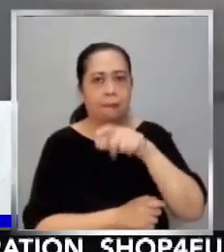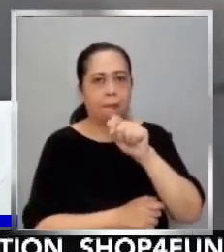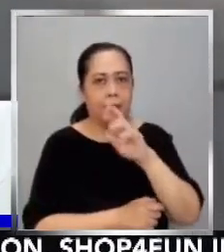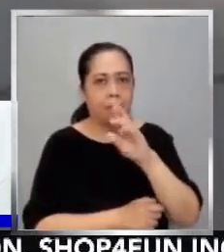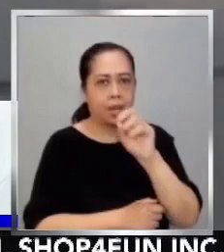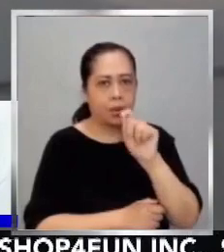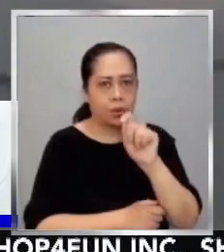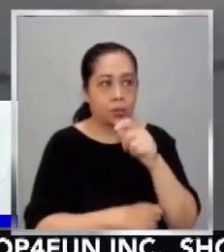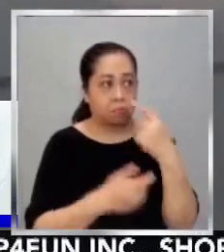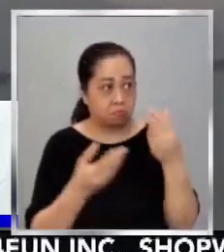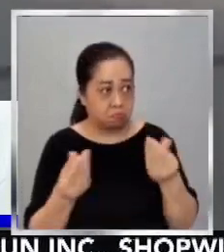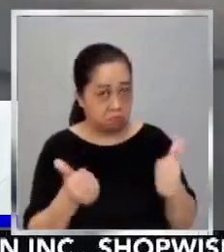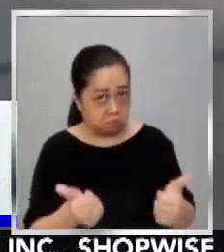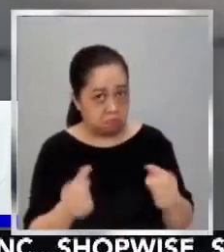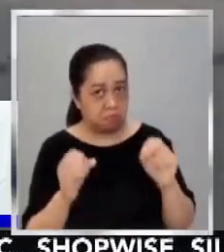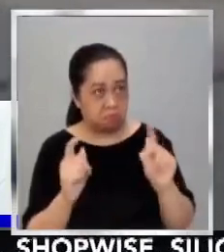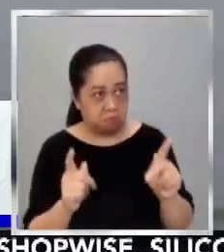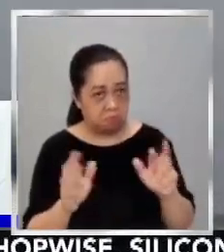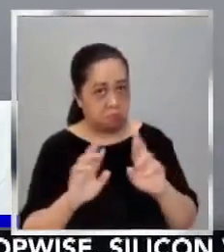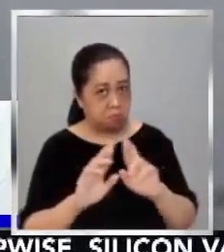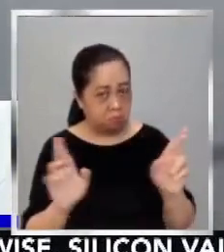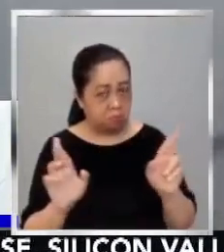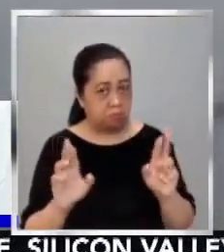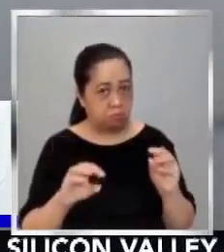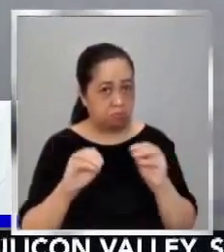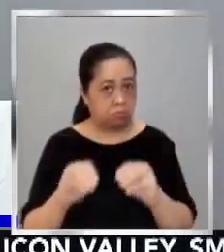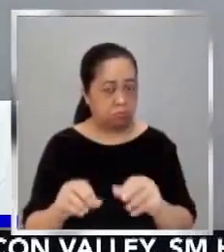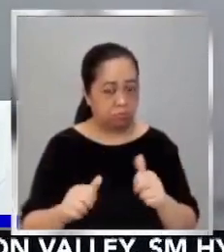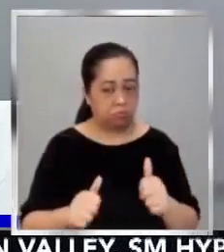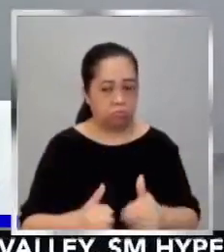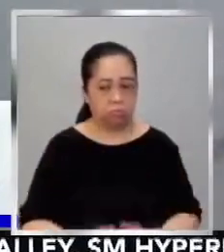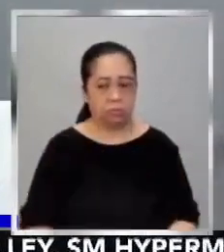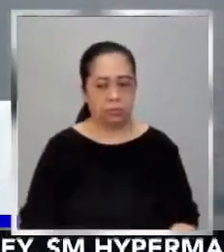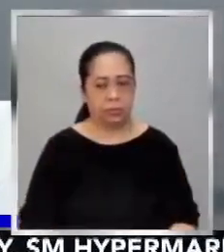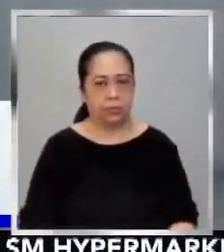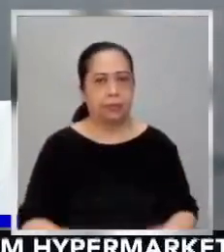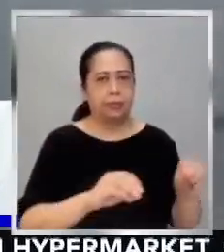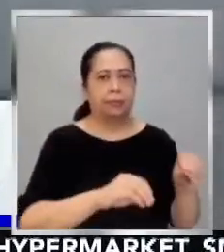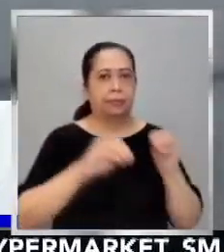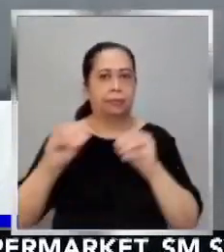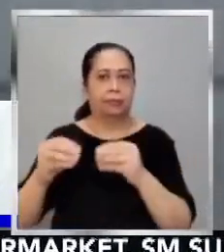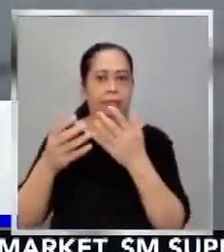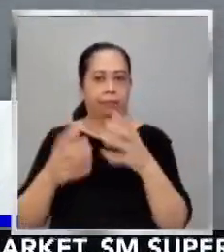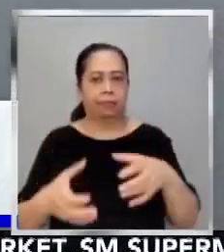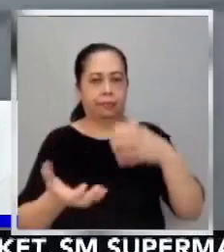ang transaksyon, nilalagay na ata, sir. Isinakay na ang kulungan sa pickup